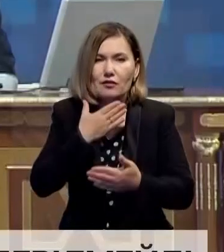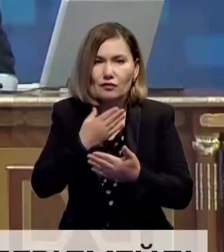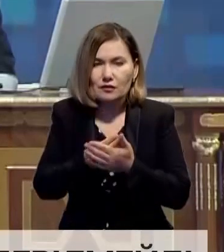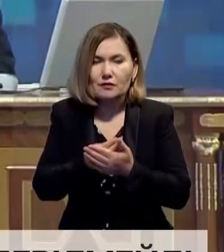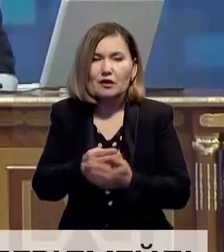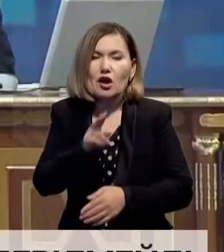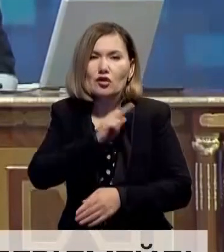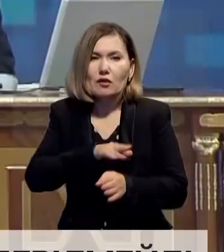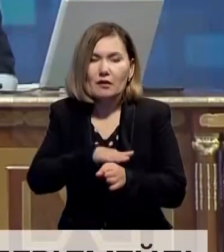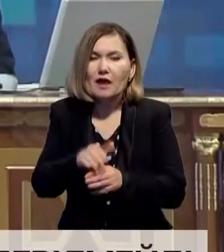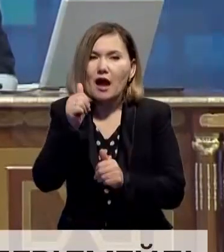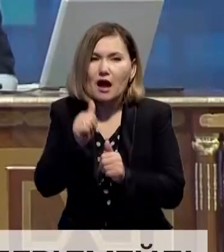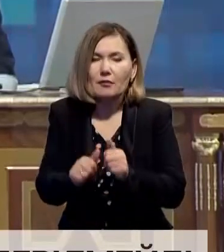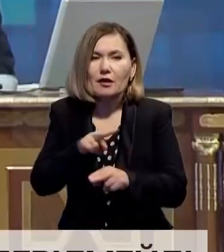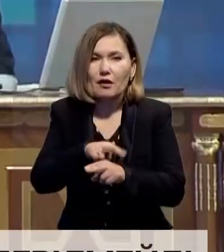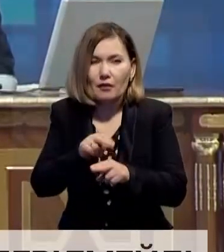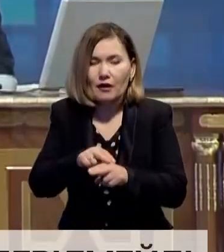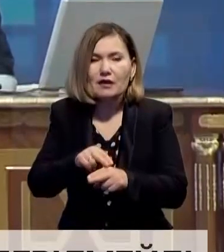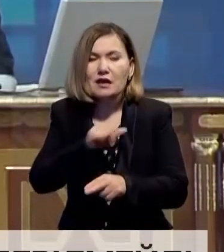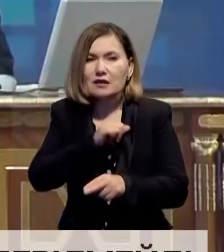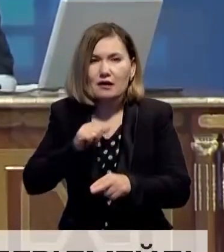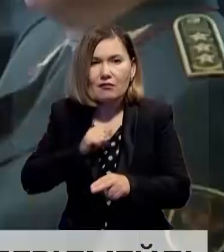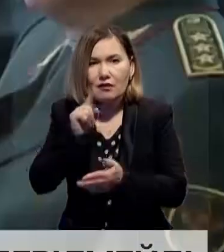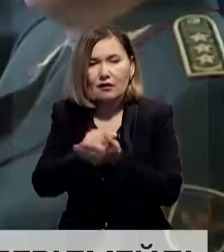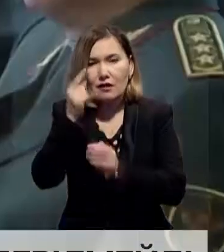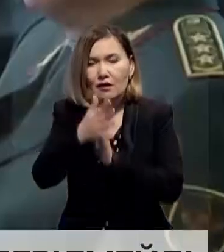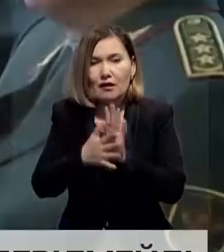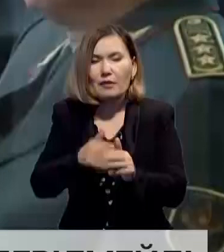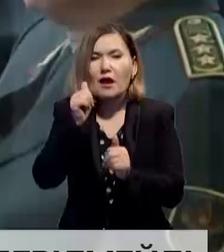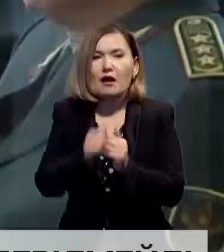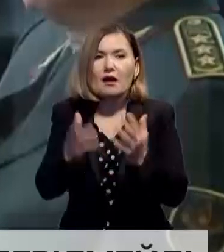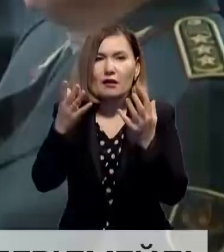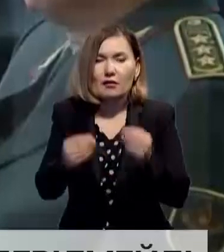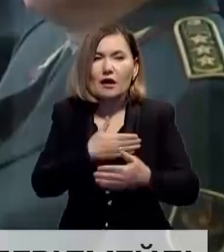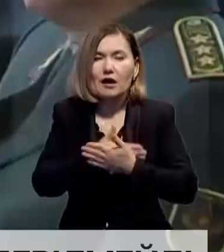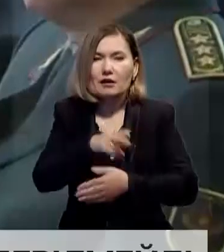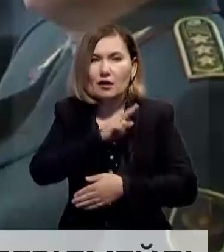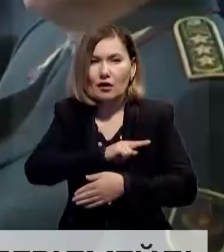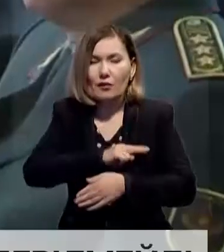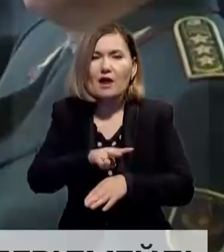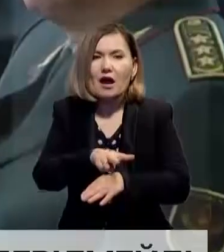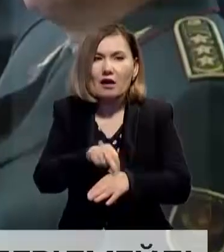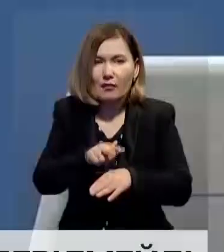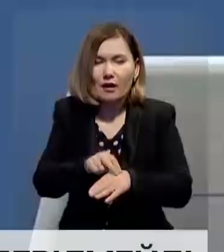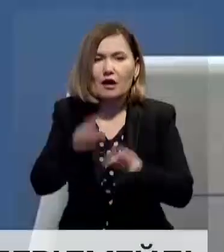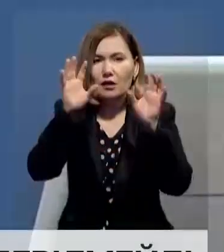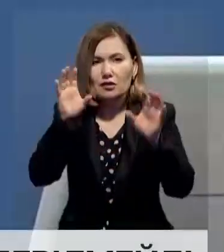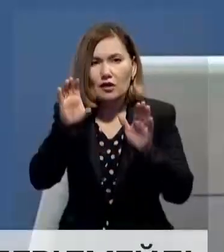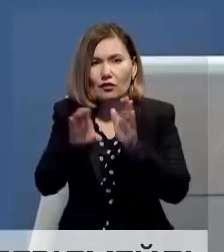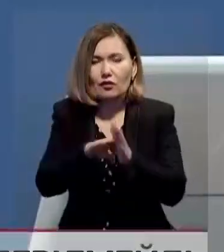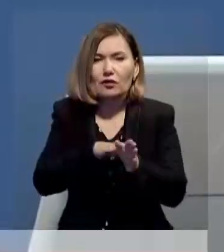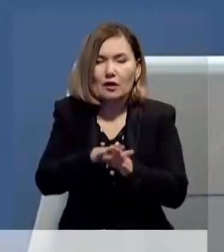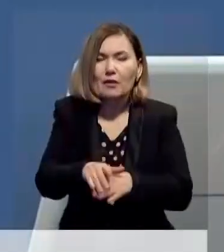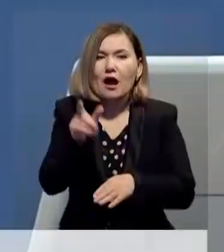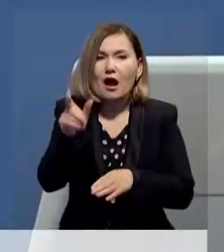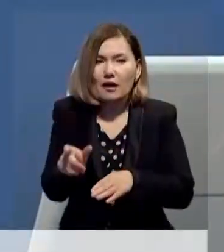бір тәртіп сақшысы оны жете түсінуге тиіс. Күнделікті жұмыста осы талаптар сақталса,